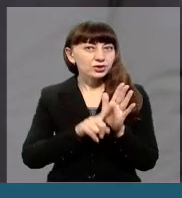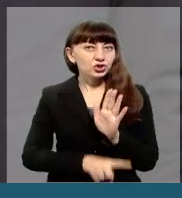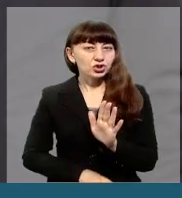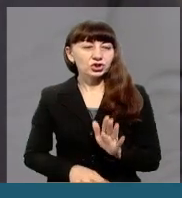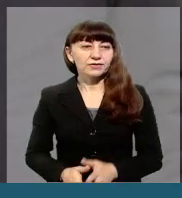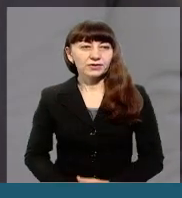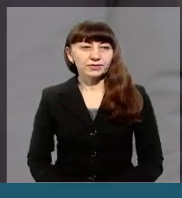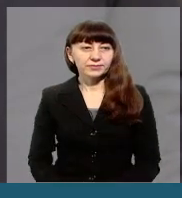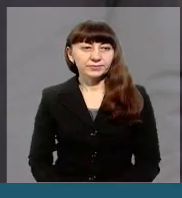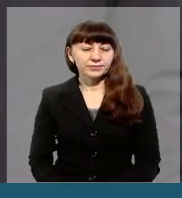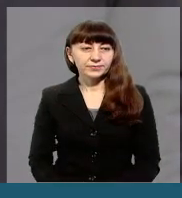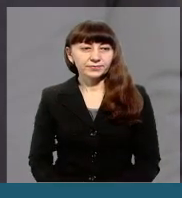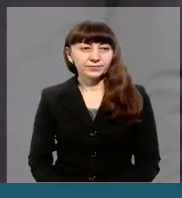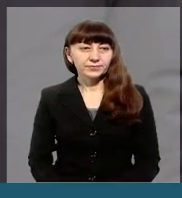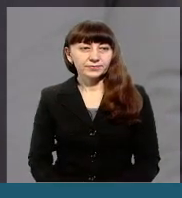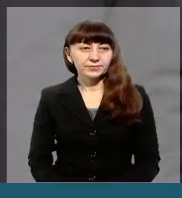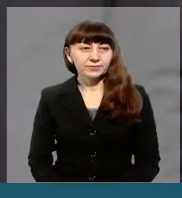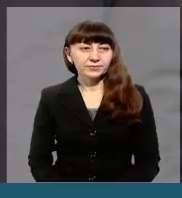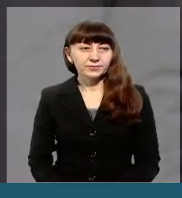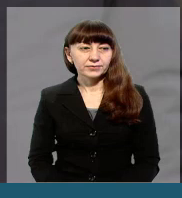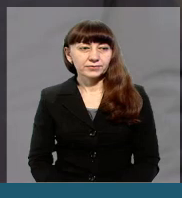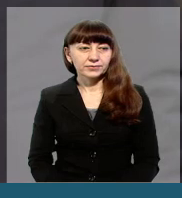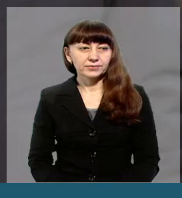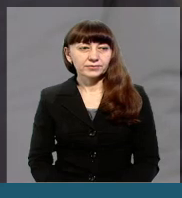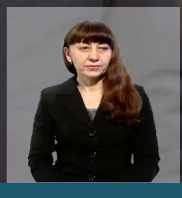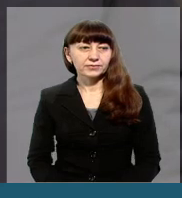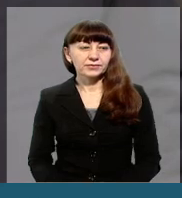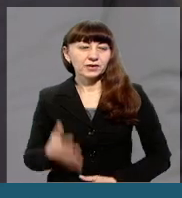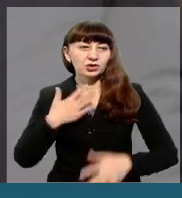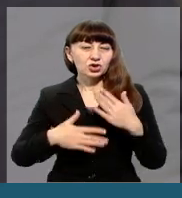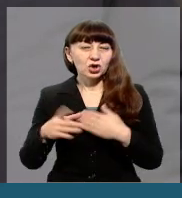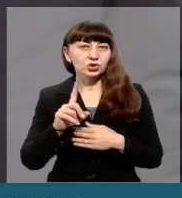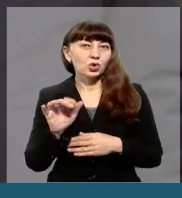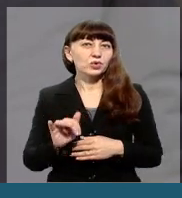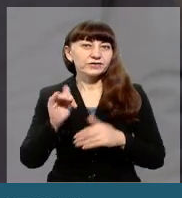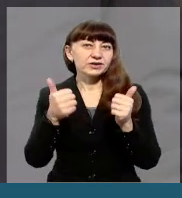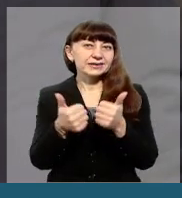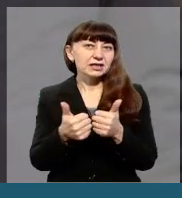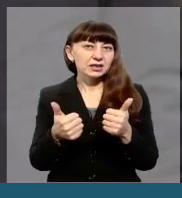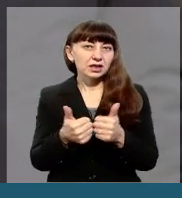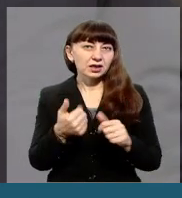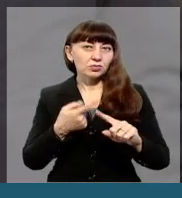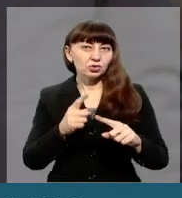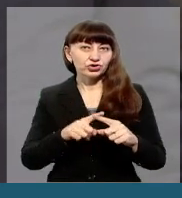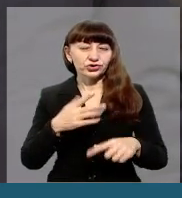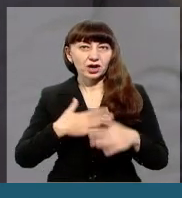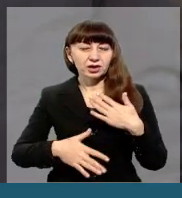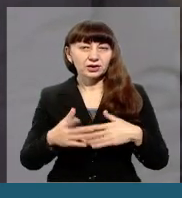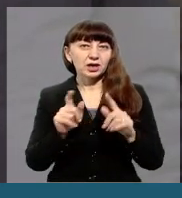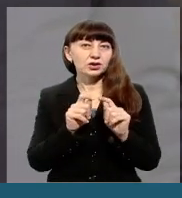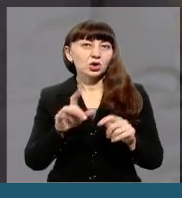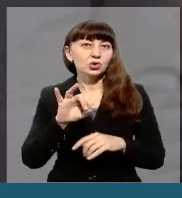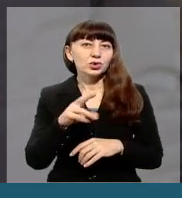шаралары қарастырылған. Және де университеттің жаяу қашық жатақханаға жаяу қашықтықта орналасқаны өте